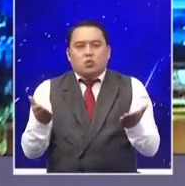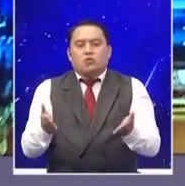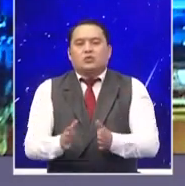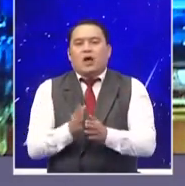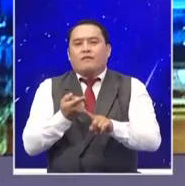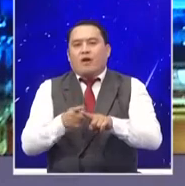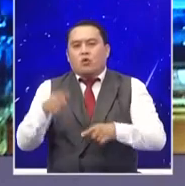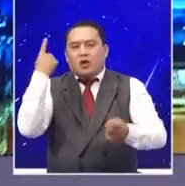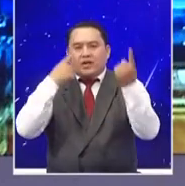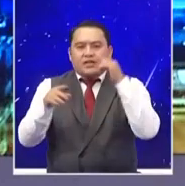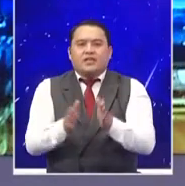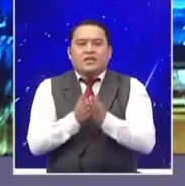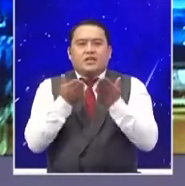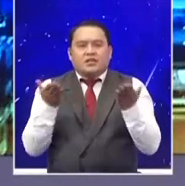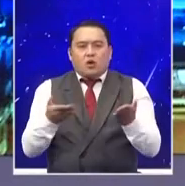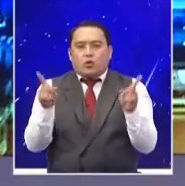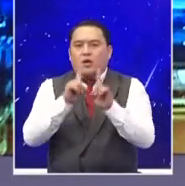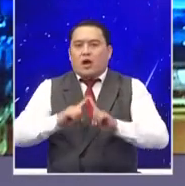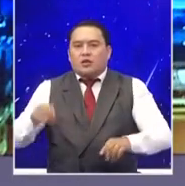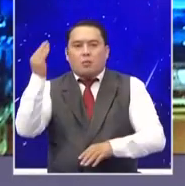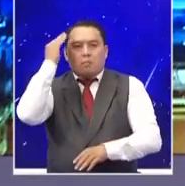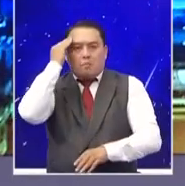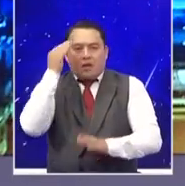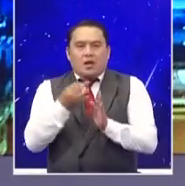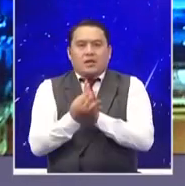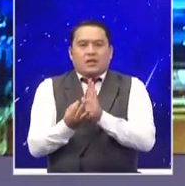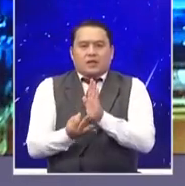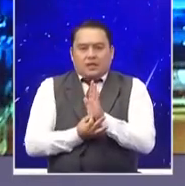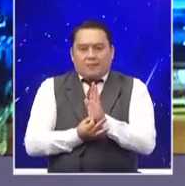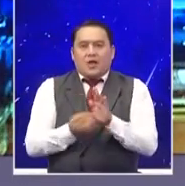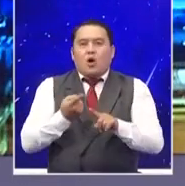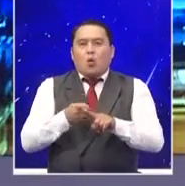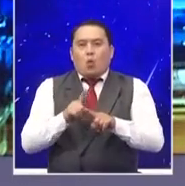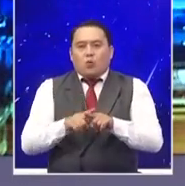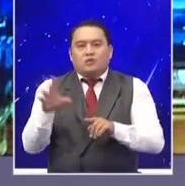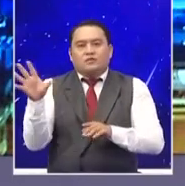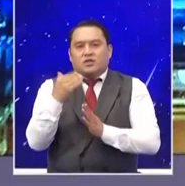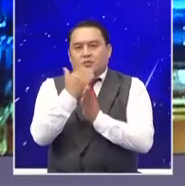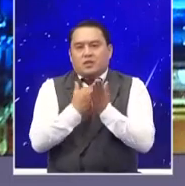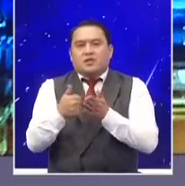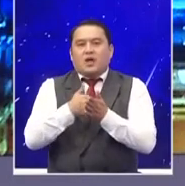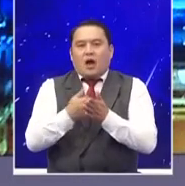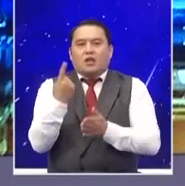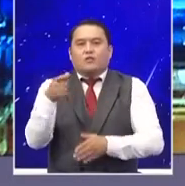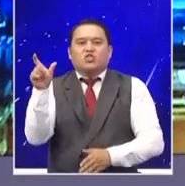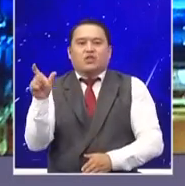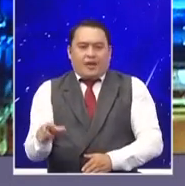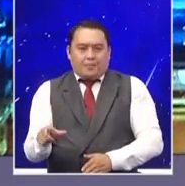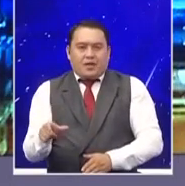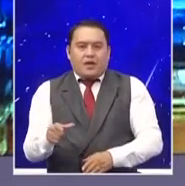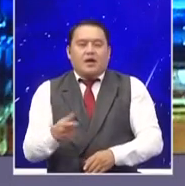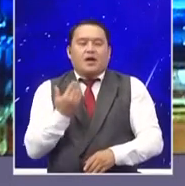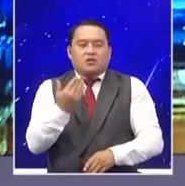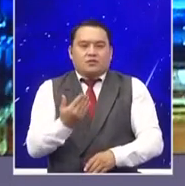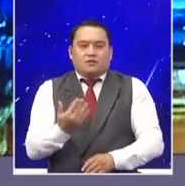Цивилизация», автор одноименной книги и уникальной методики подготовки КНТ. Вот далеко не весь список достижений одного человека,